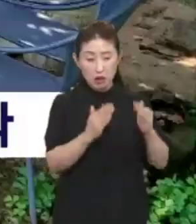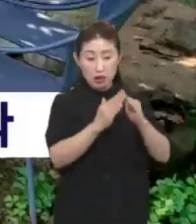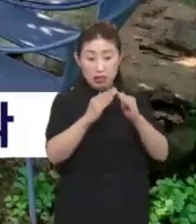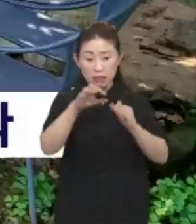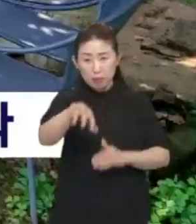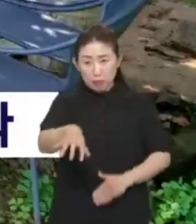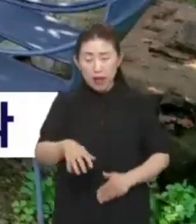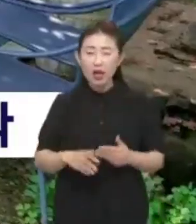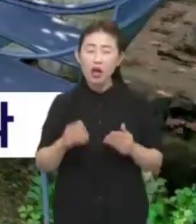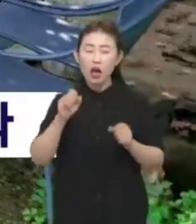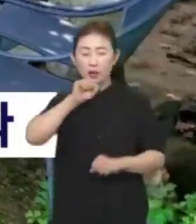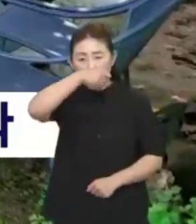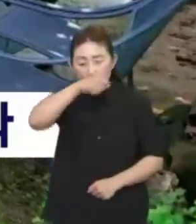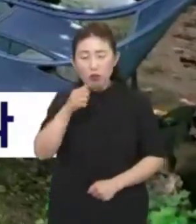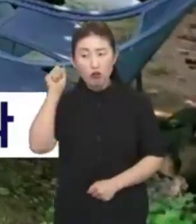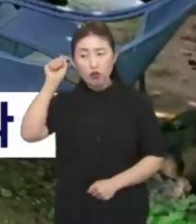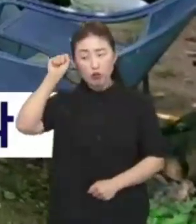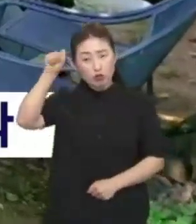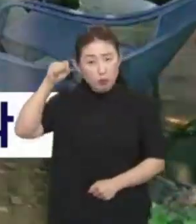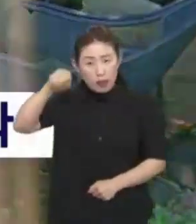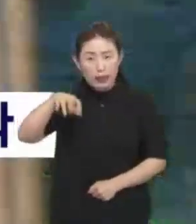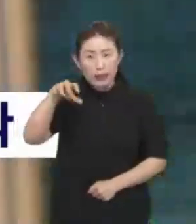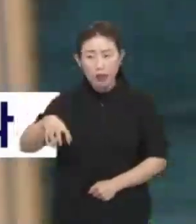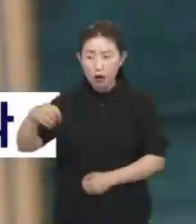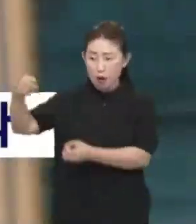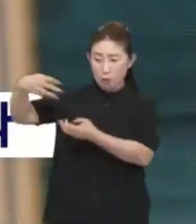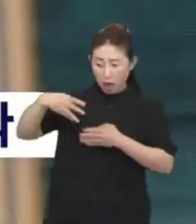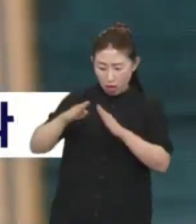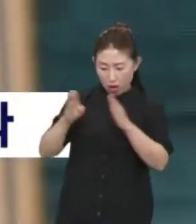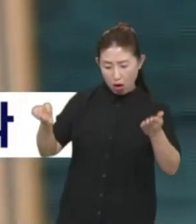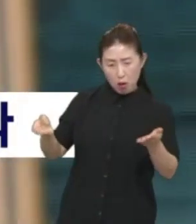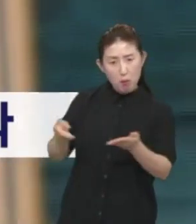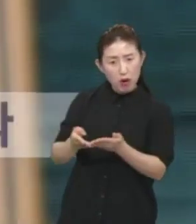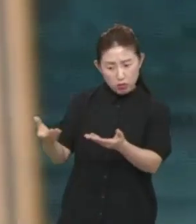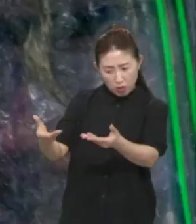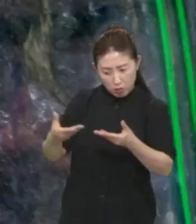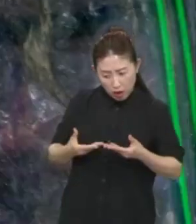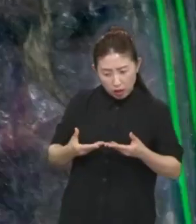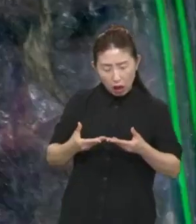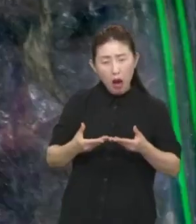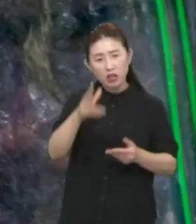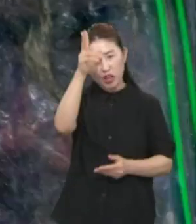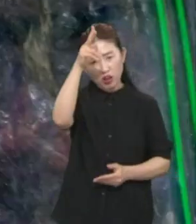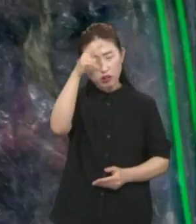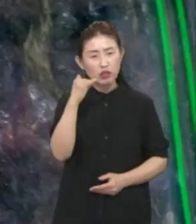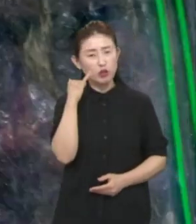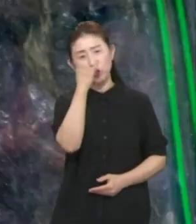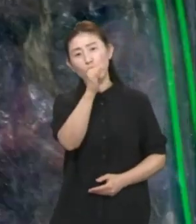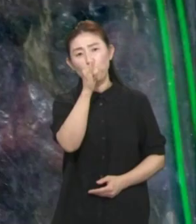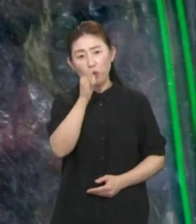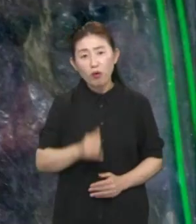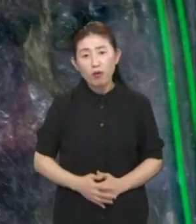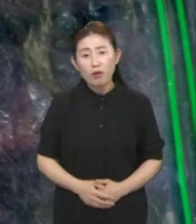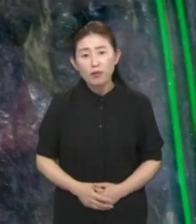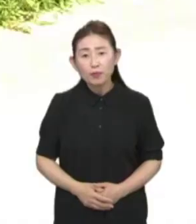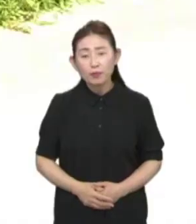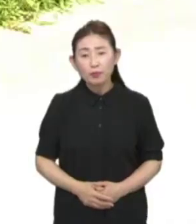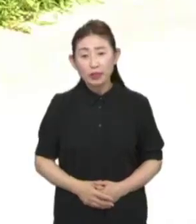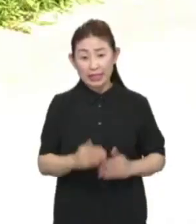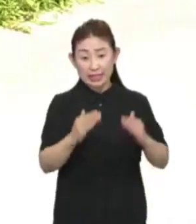주택가에서도 타이완과 우즈베키스탄에서 발신인이 적히지 않은 우편물이 왔다는 주민 신고가 접수됐습니다.